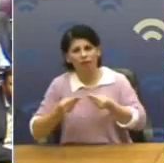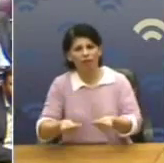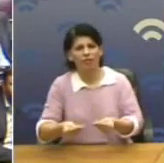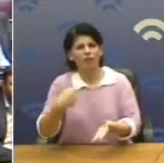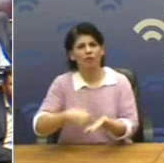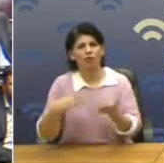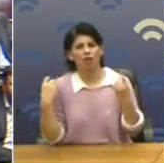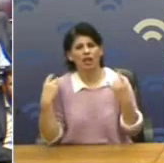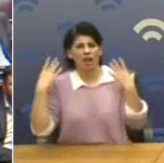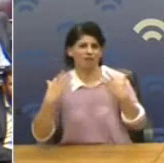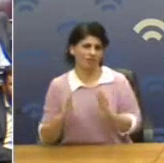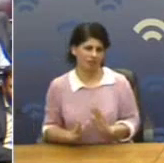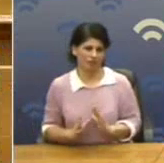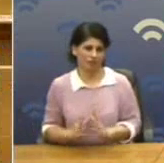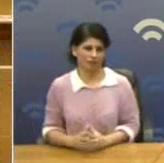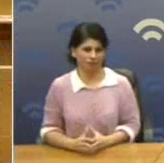ελαφρύνσεις.